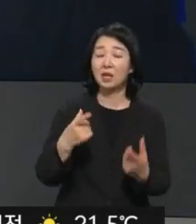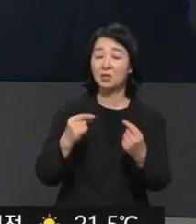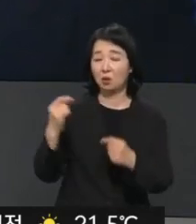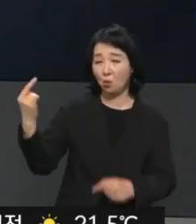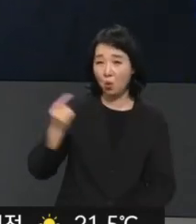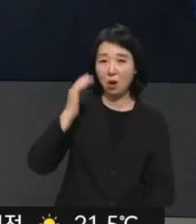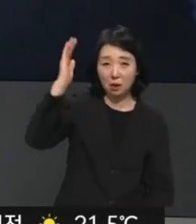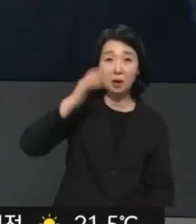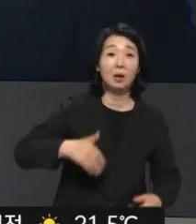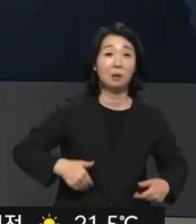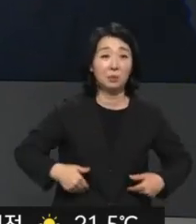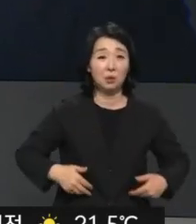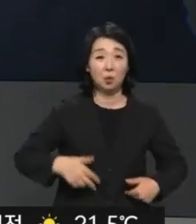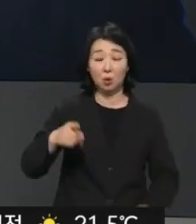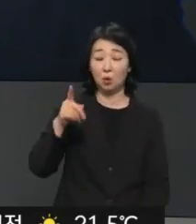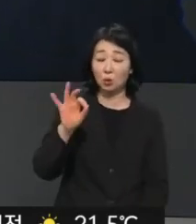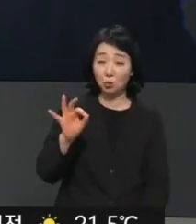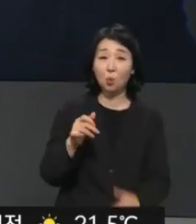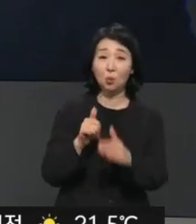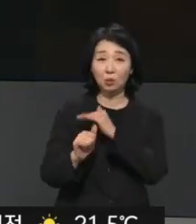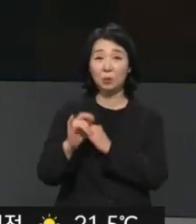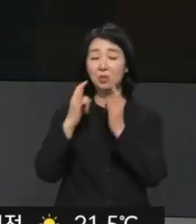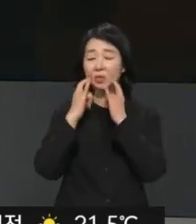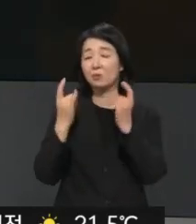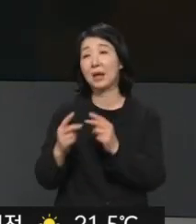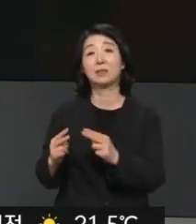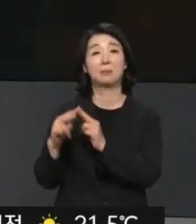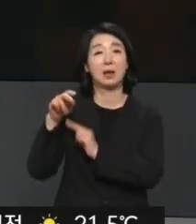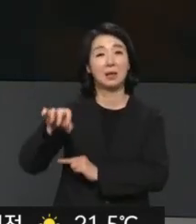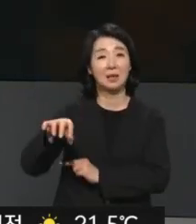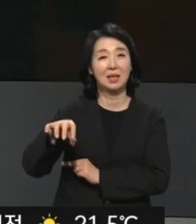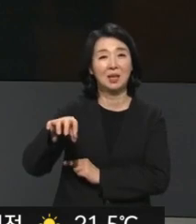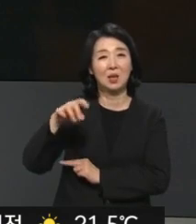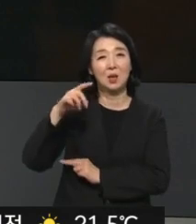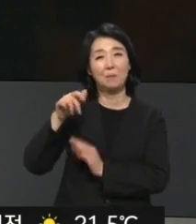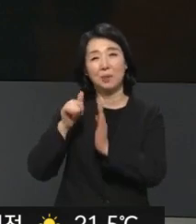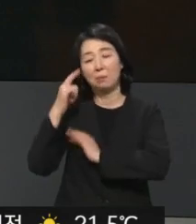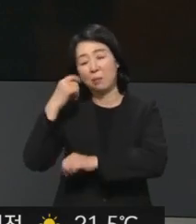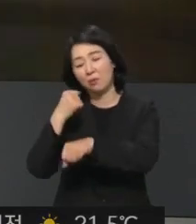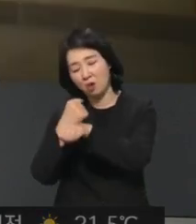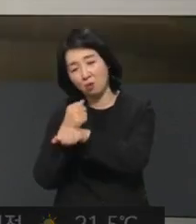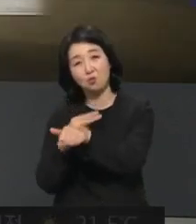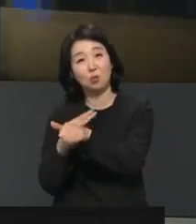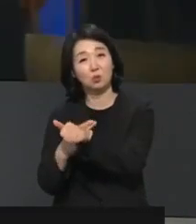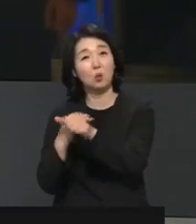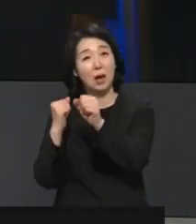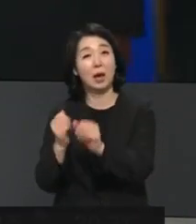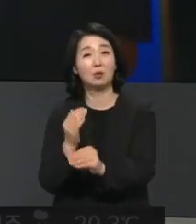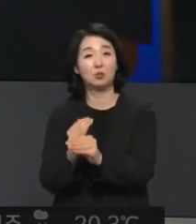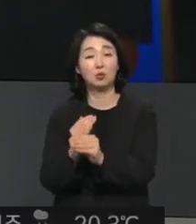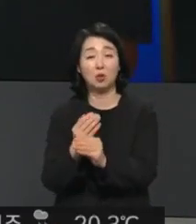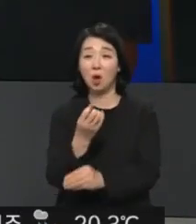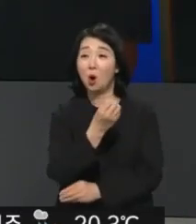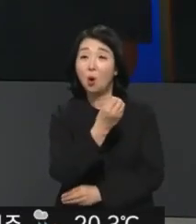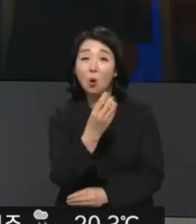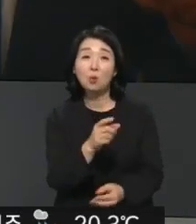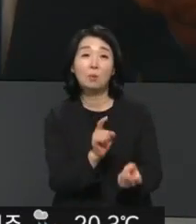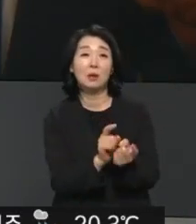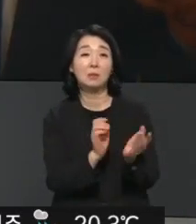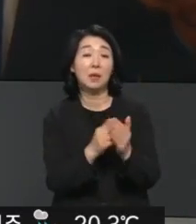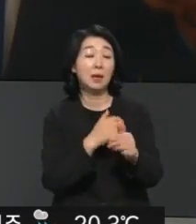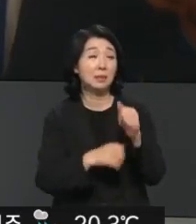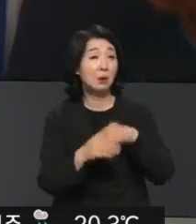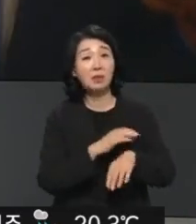주장이 나옵니다. 송 전 대표, 지금 프랑스 파리에 방문 연구 교수로 체류 중인데요. 한 언론과 만나서는 내가 상황을